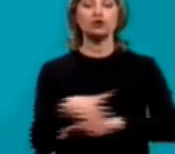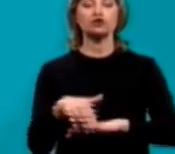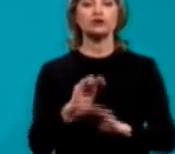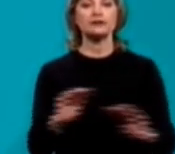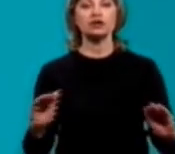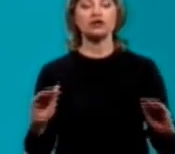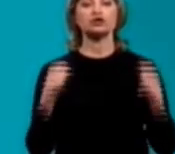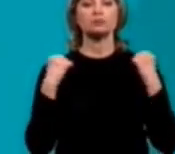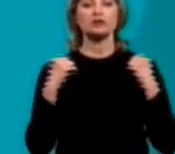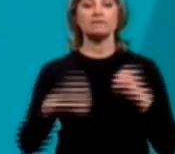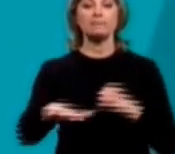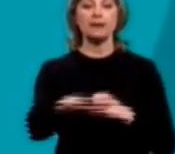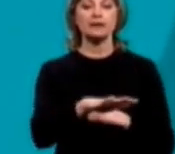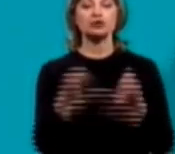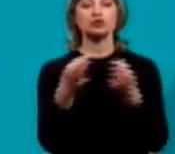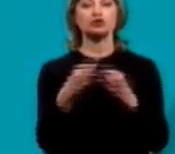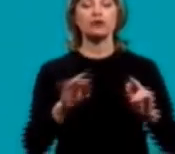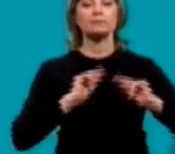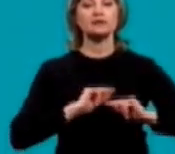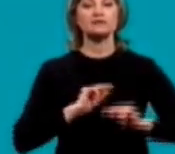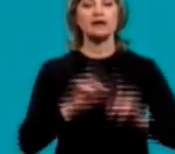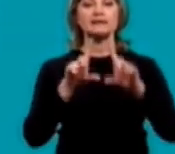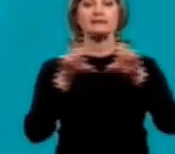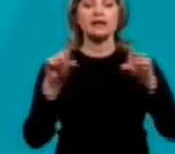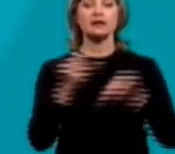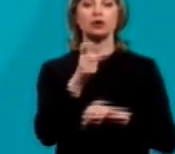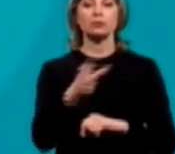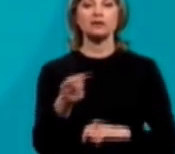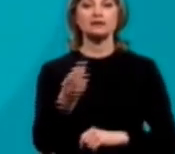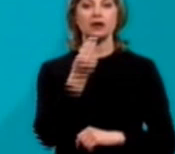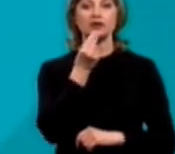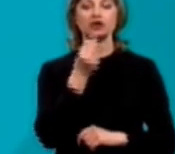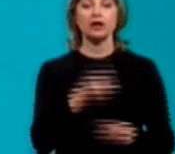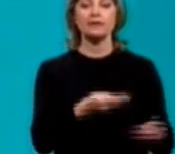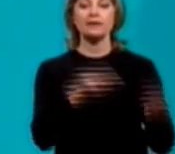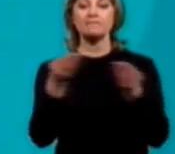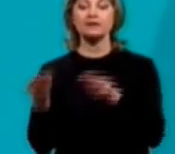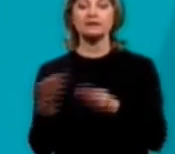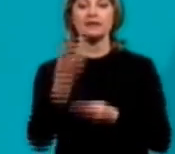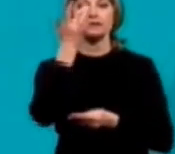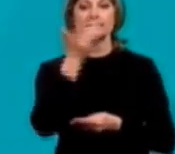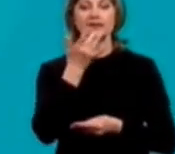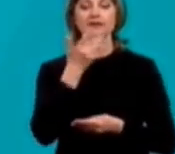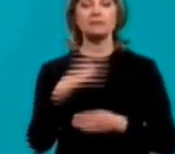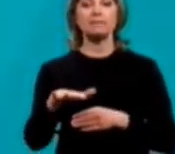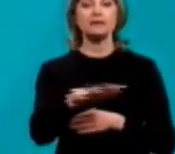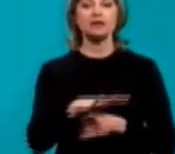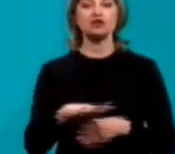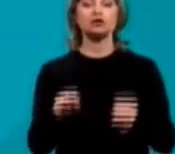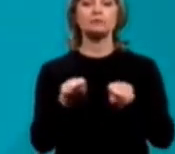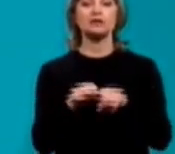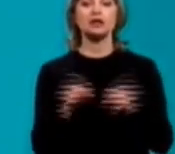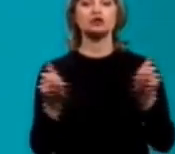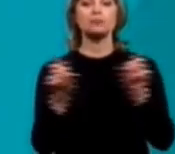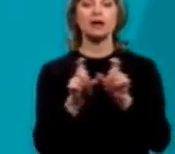спортивні майданчики. Дозволять працювати закладам громадського харчування на виніс та з літніми майданчиками, а також